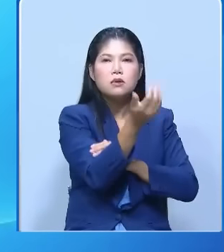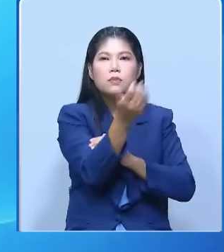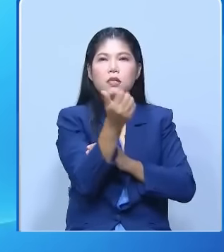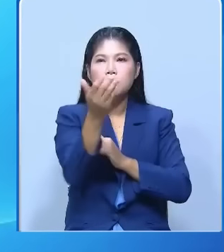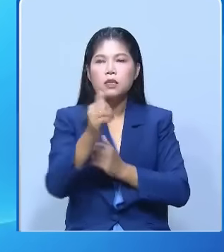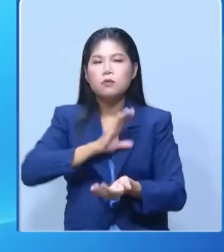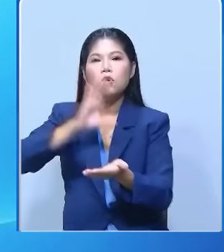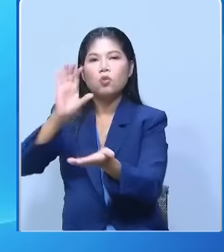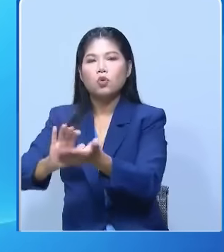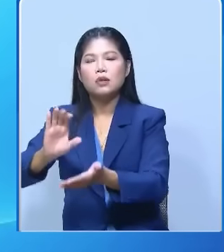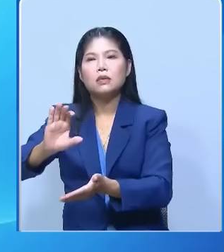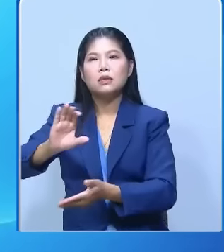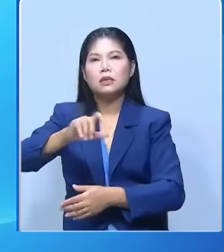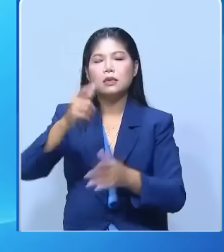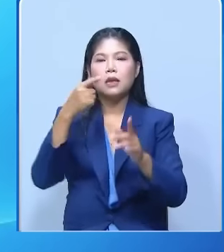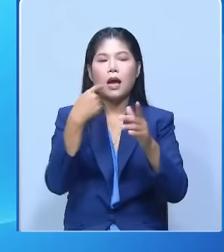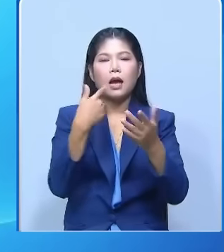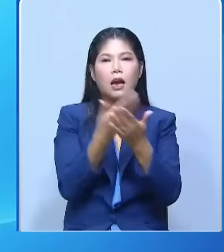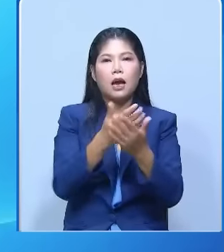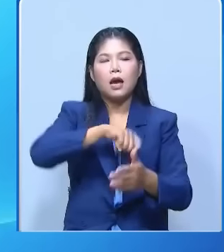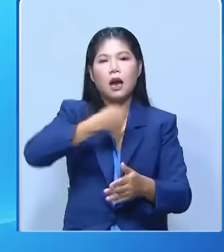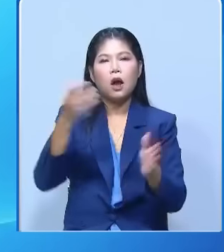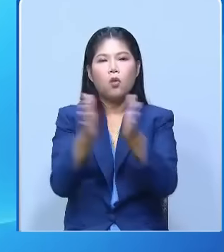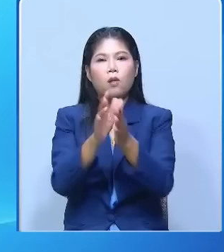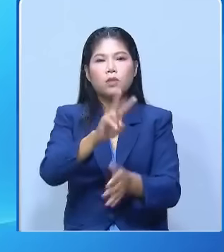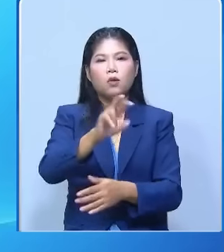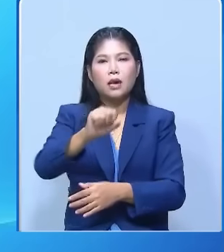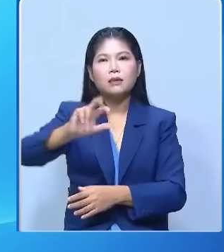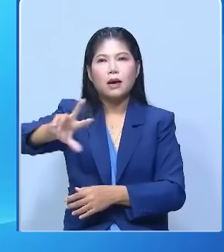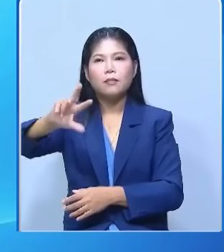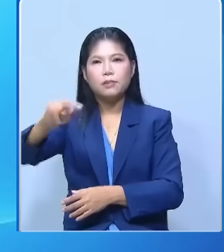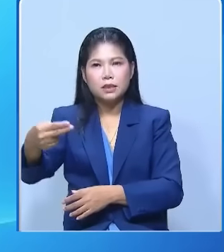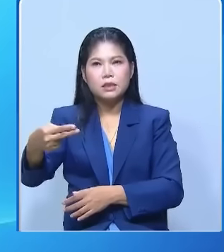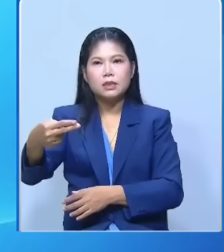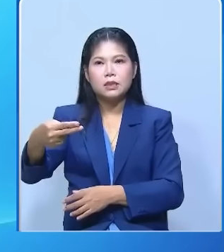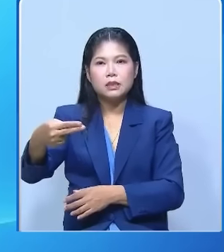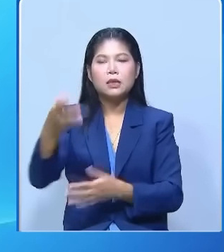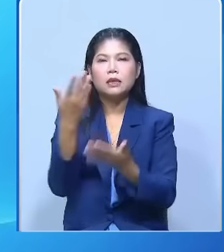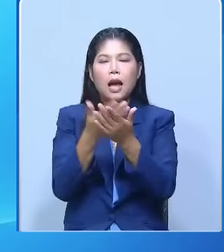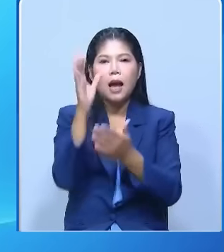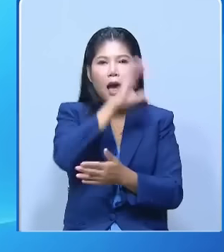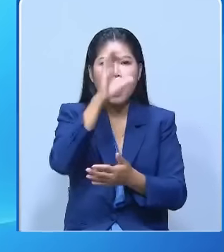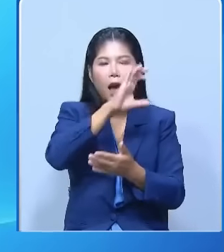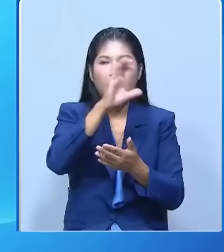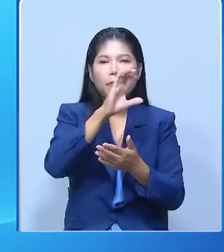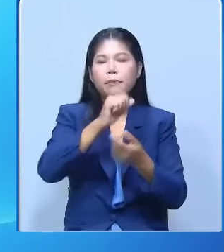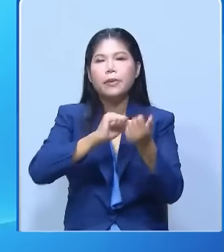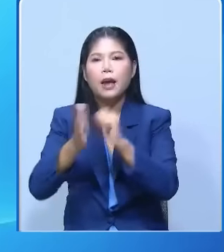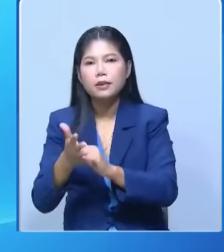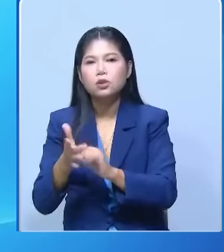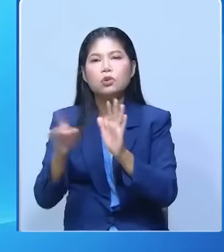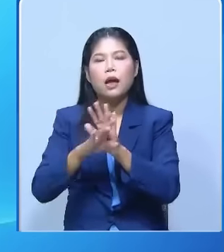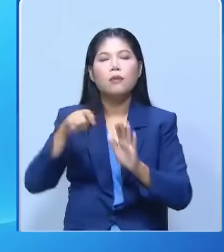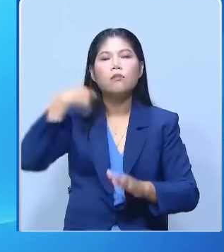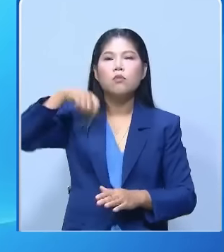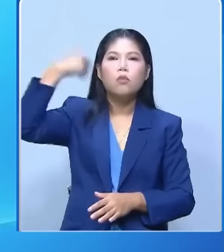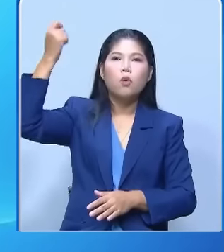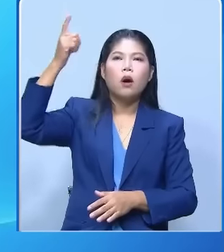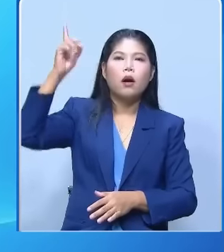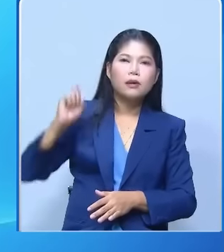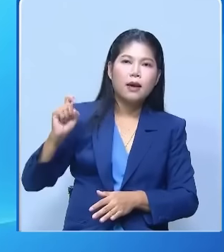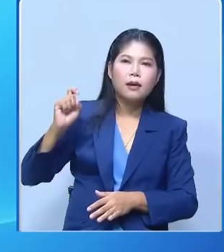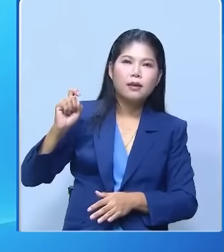อร์รวมๆแล้วเนี่ยยอดมัน 203,000 อยู่นะฮะแล้วก็หาเงินมาคืนไม่ทันที่สุดก็คิดสั้นผูกคอตายกับ